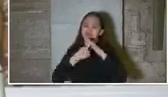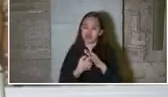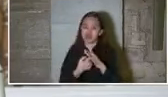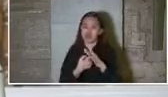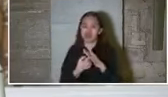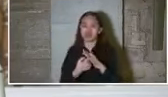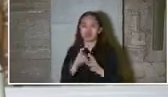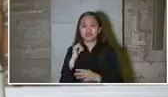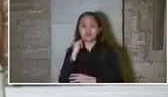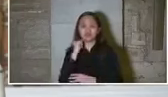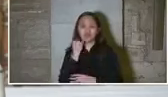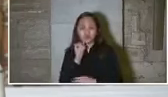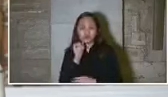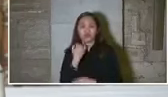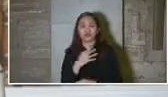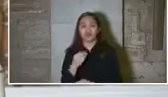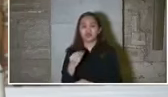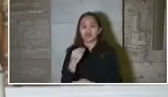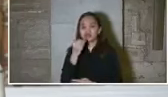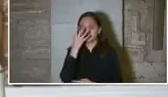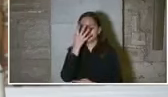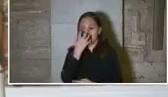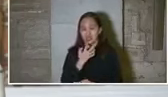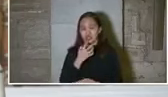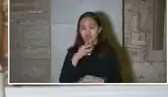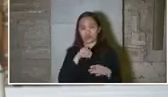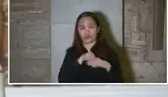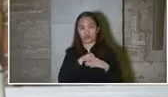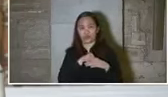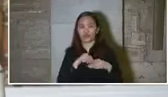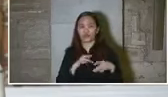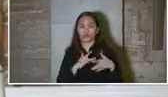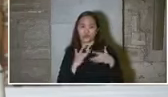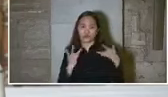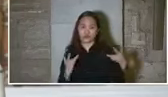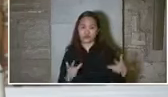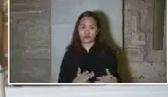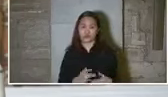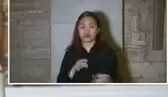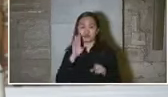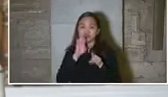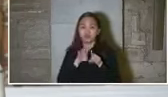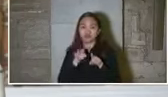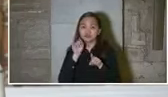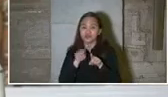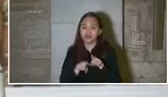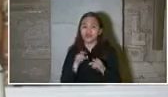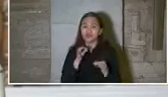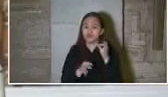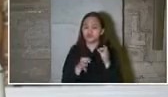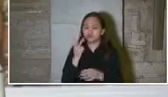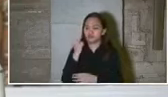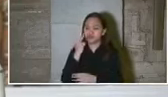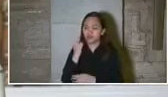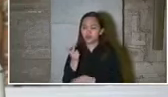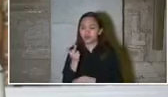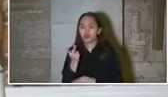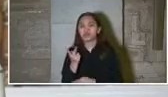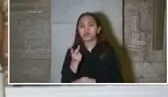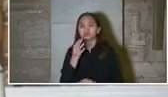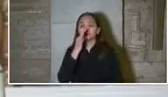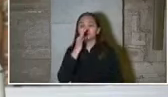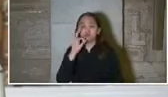ng selos at galit sa puso ng kapatid kapag tiningnan mo ang isa na paborito.